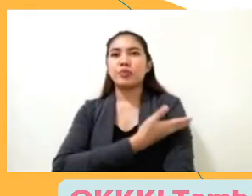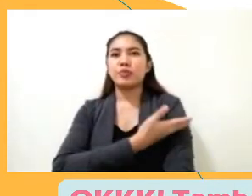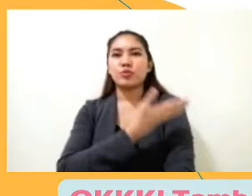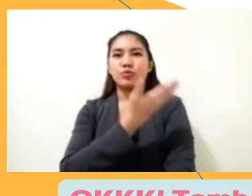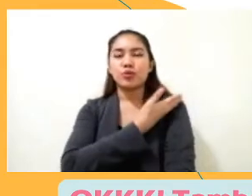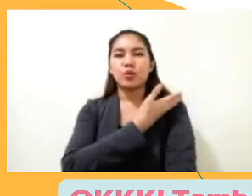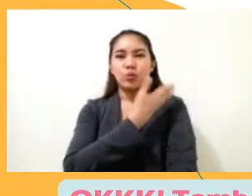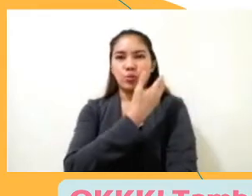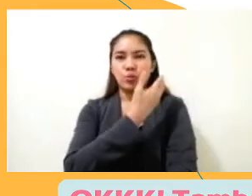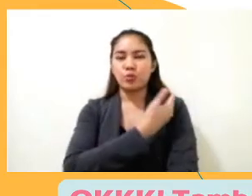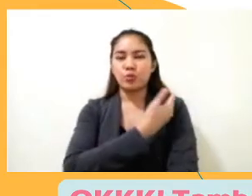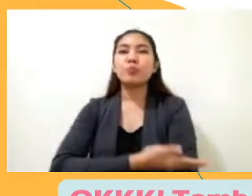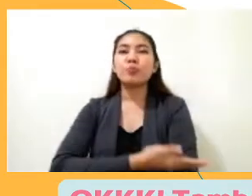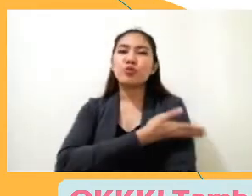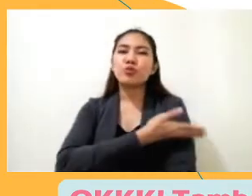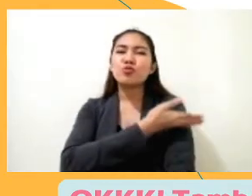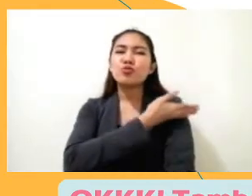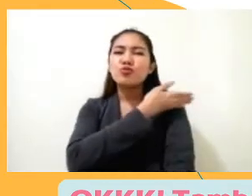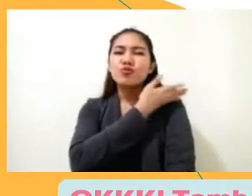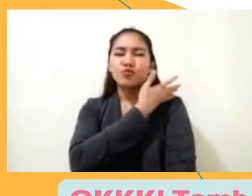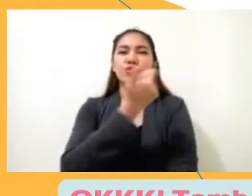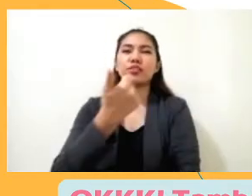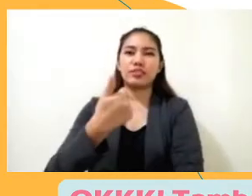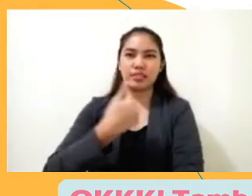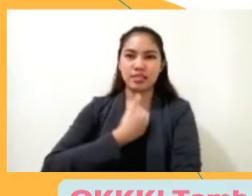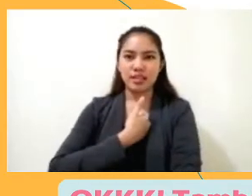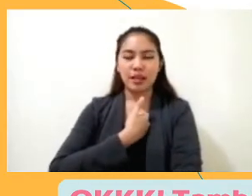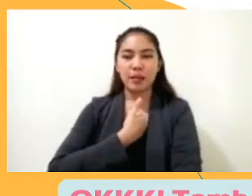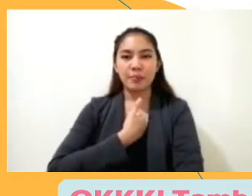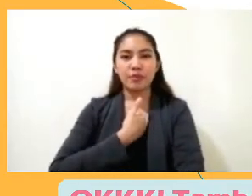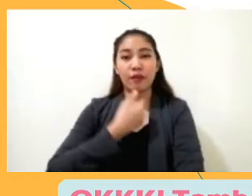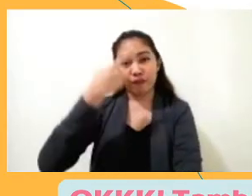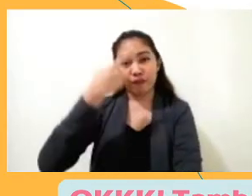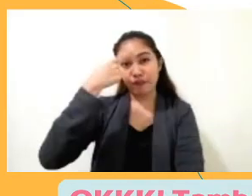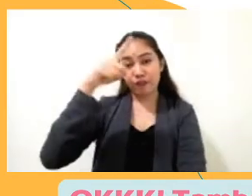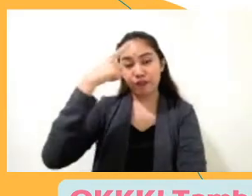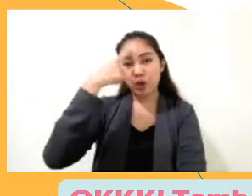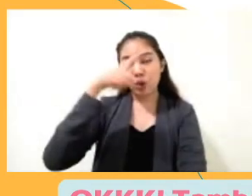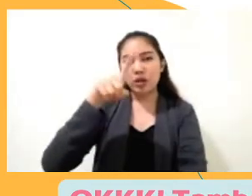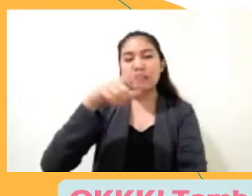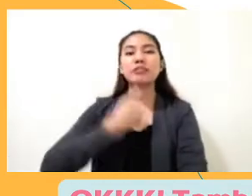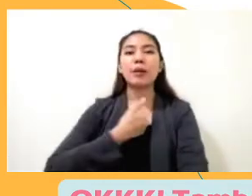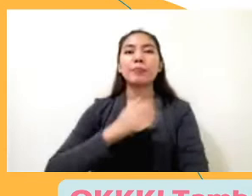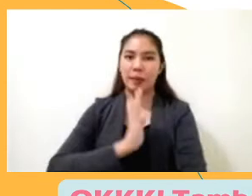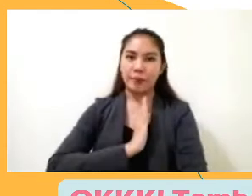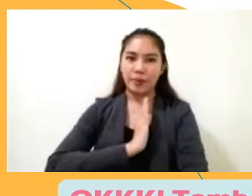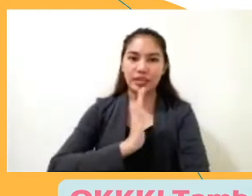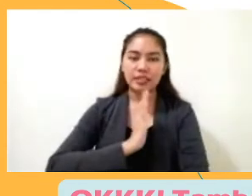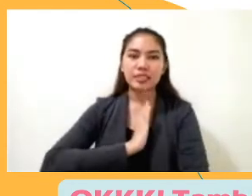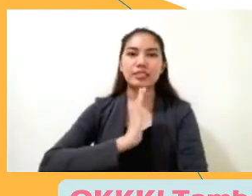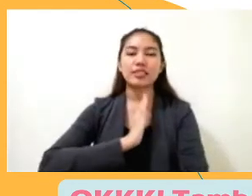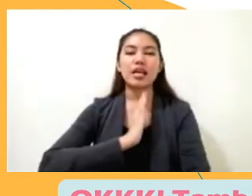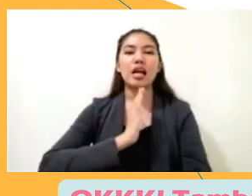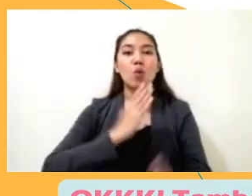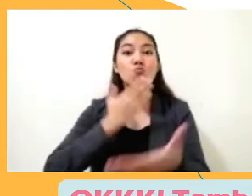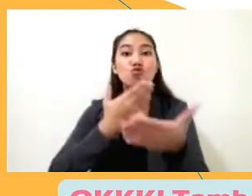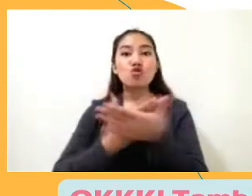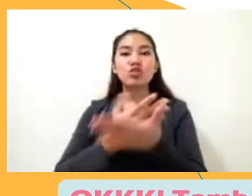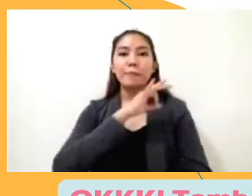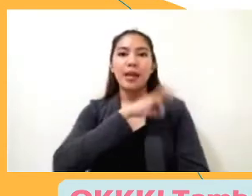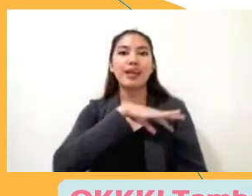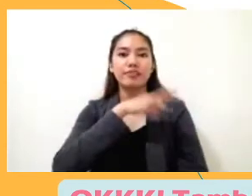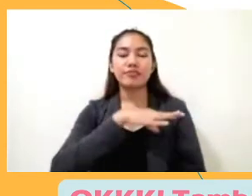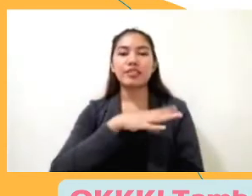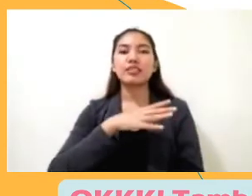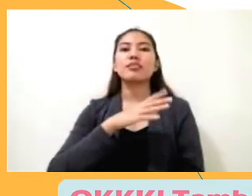i-improve ang ating mga sarili, no? Para rin sa ating kabutihan at sa kabutihan din ng nasa paligid